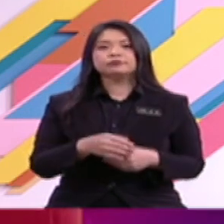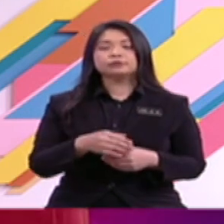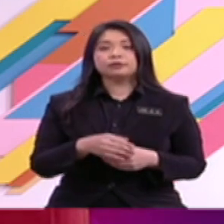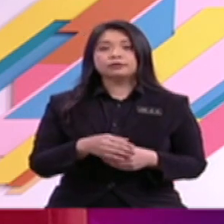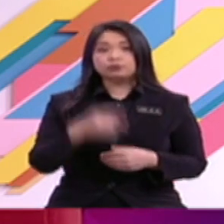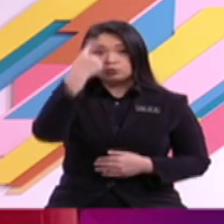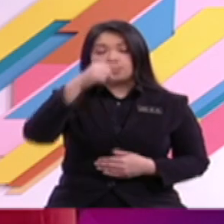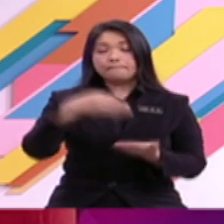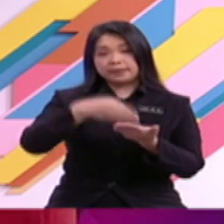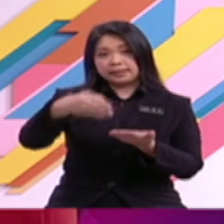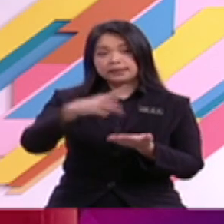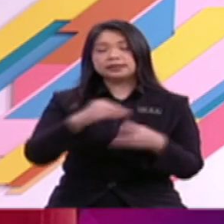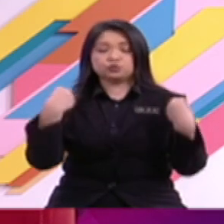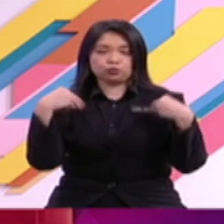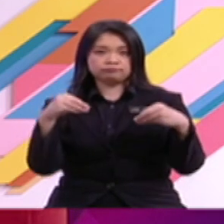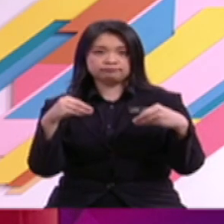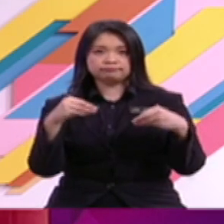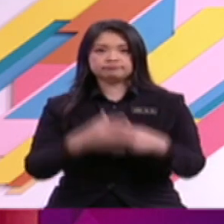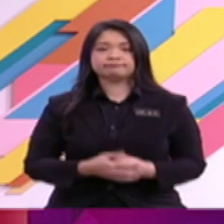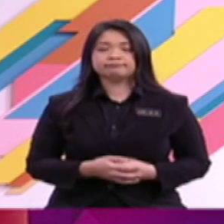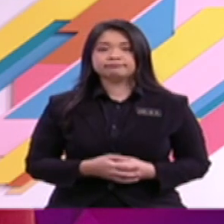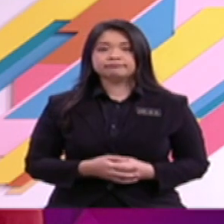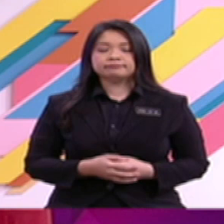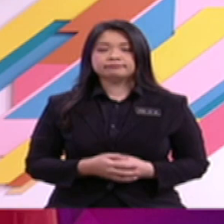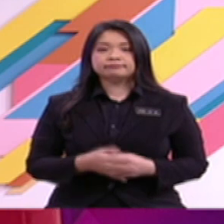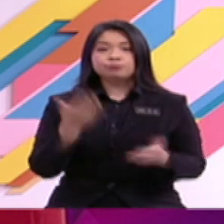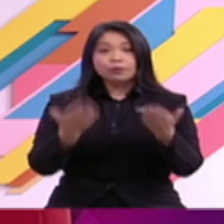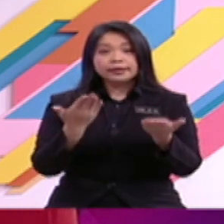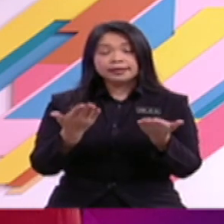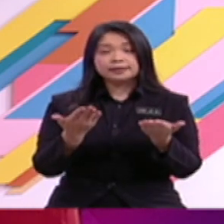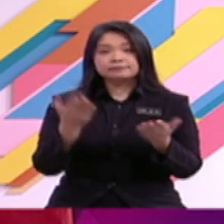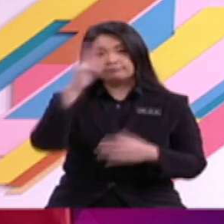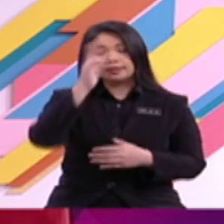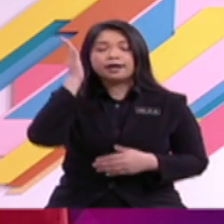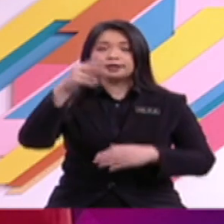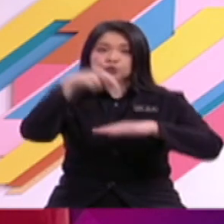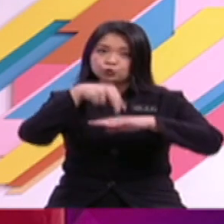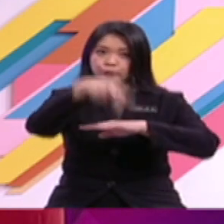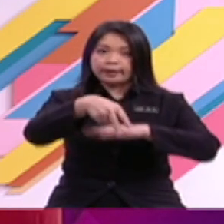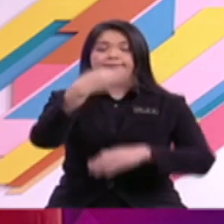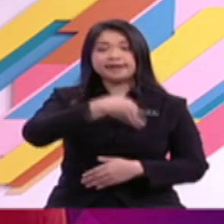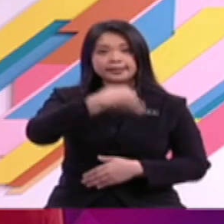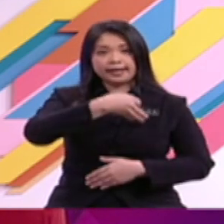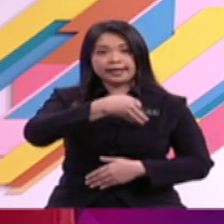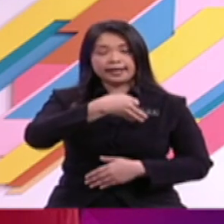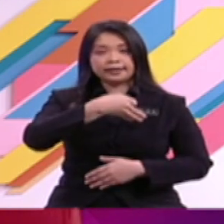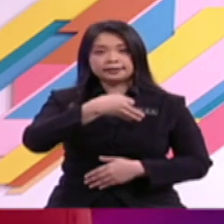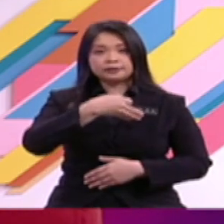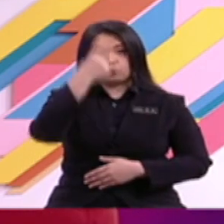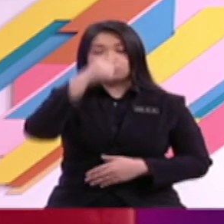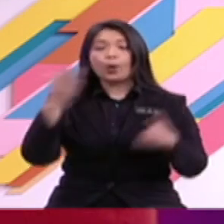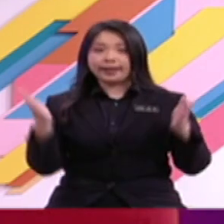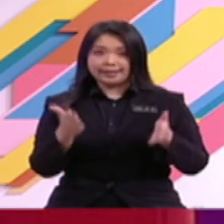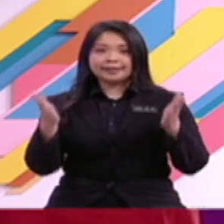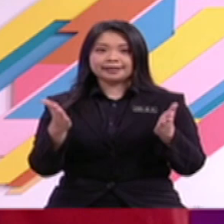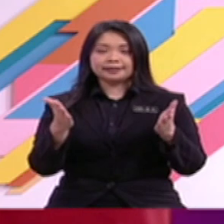salah tapi bagi mungkin satu galaksi dibagi ke turunkan faedah ke akun kalinya bagi denah Nah enak modern